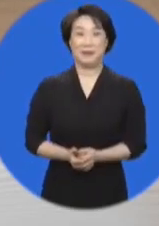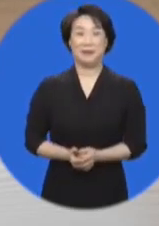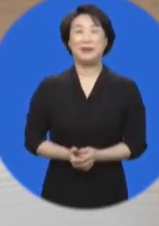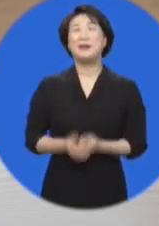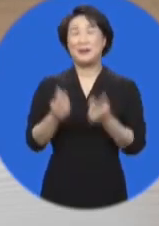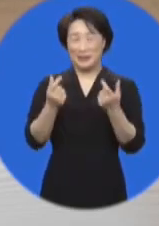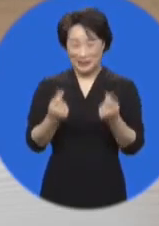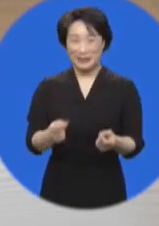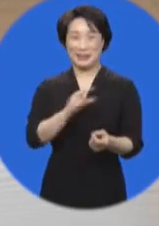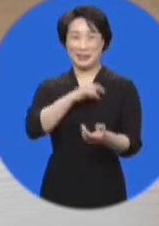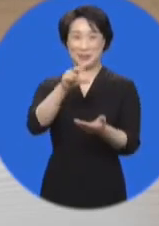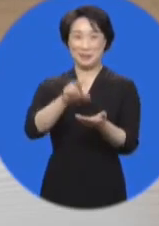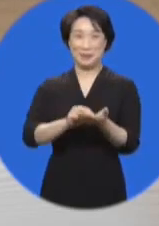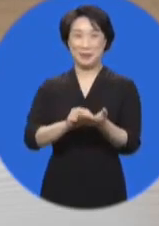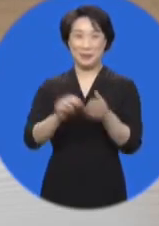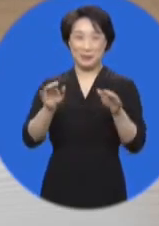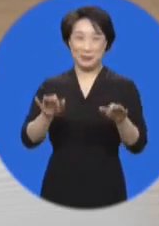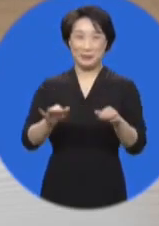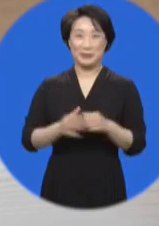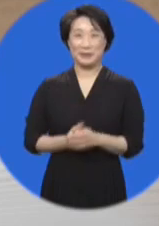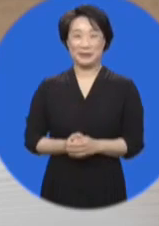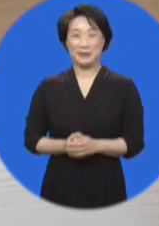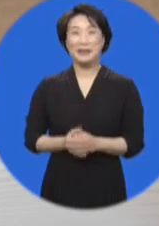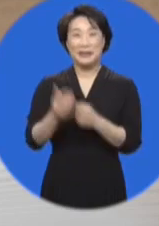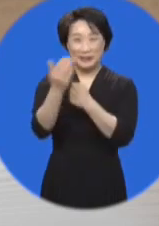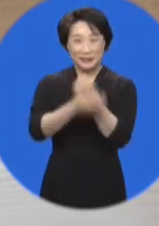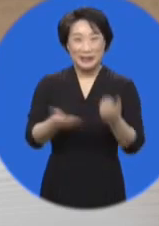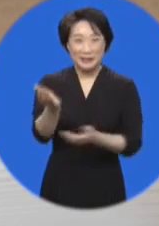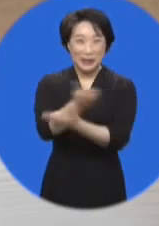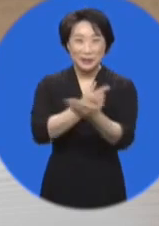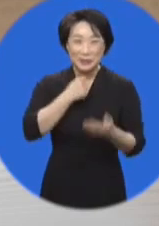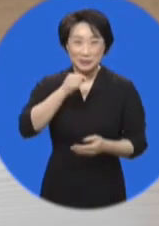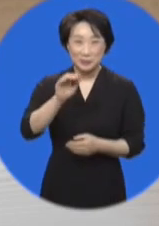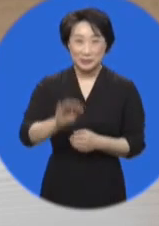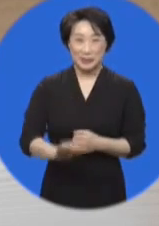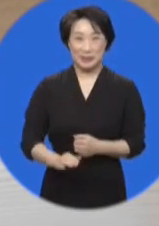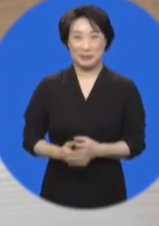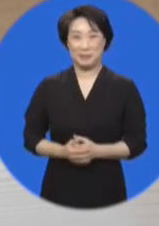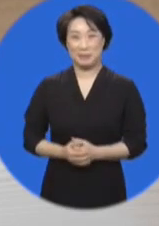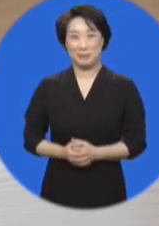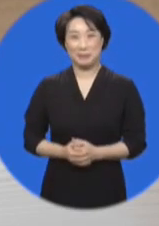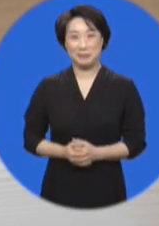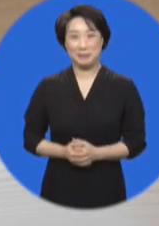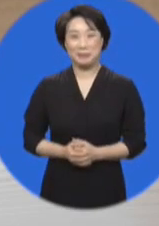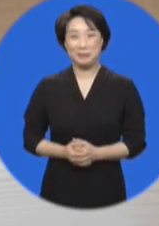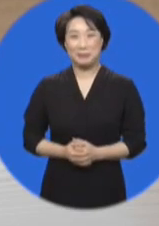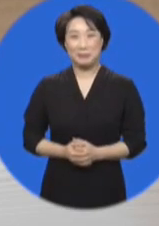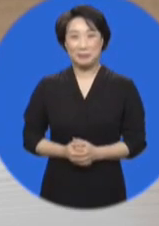이와 같은 제목으로 은혜를 나누고자 합니다.